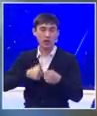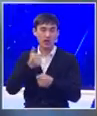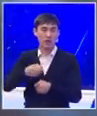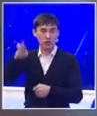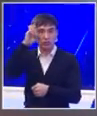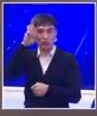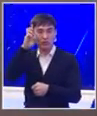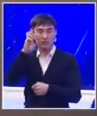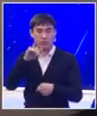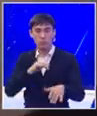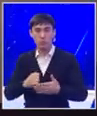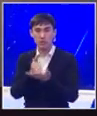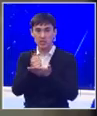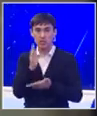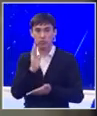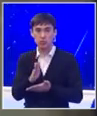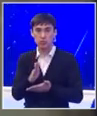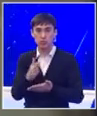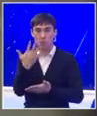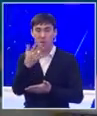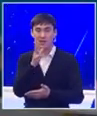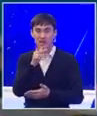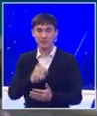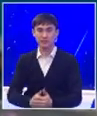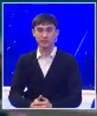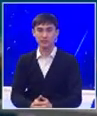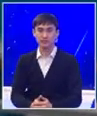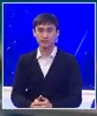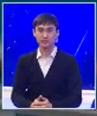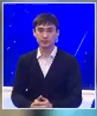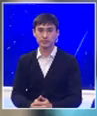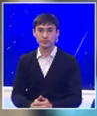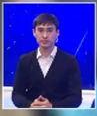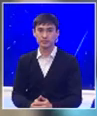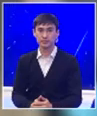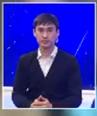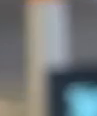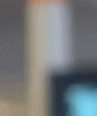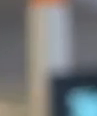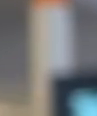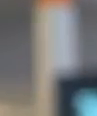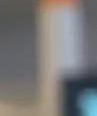меры поддержки и выдается на 5 лет мадина не спи командах тобой телеканал жильцу